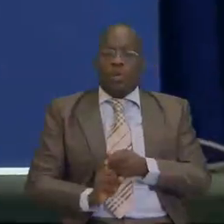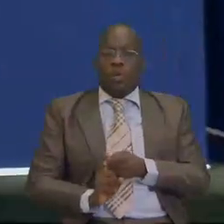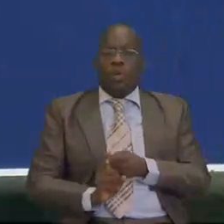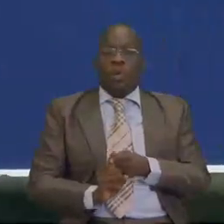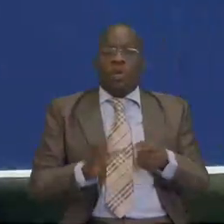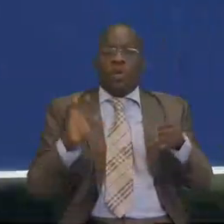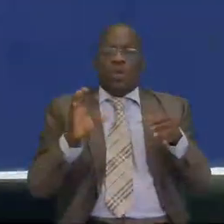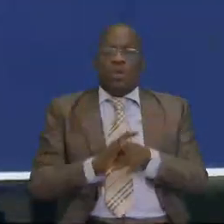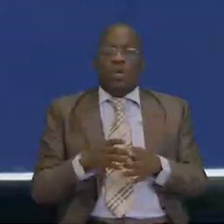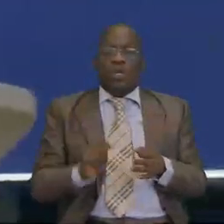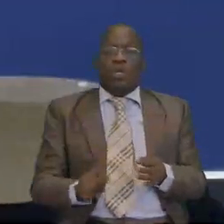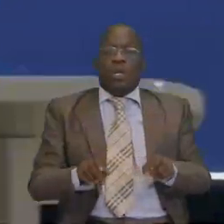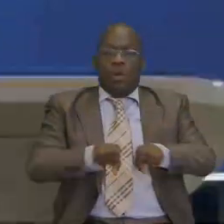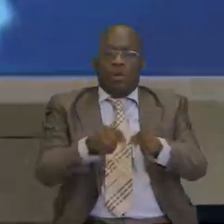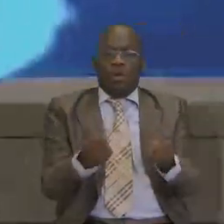du corps.